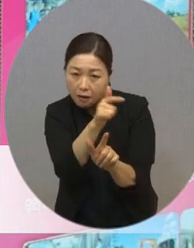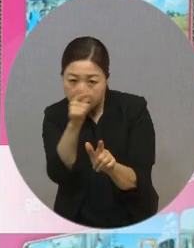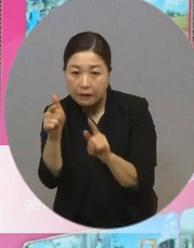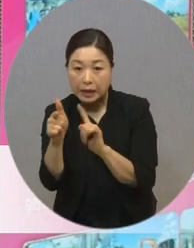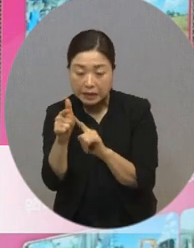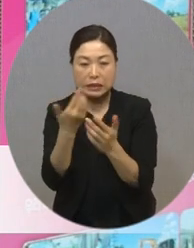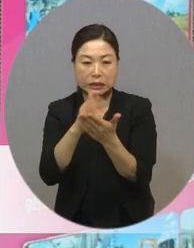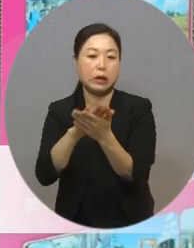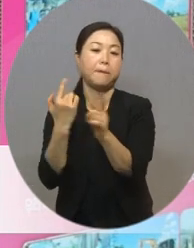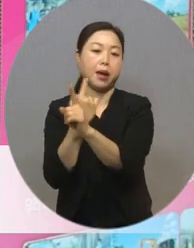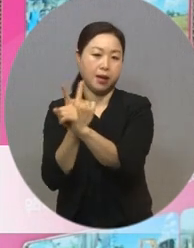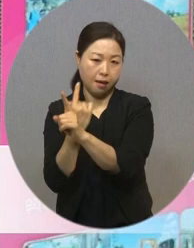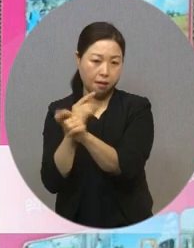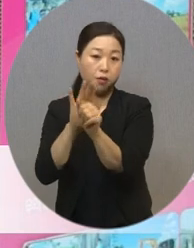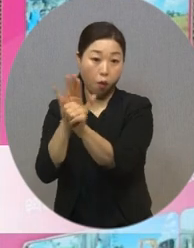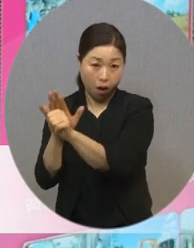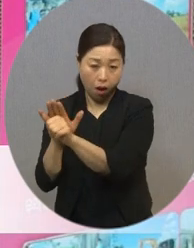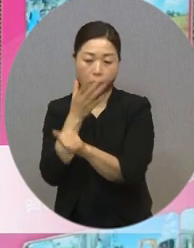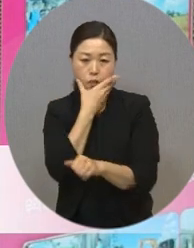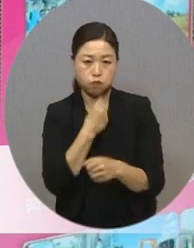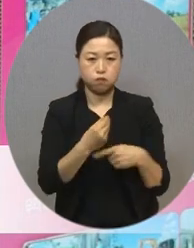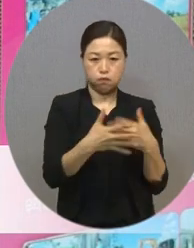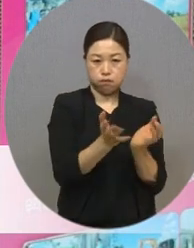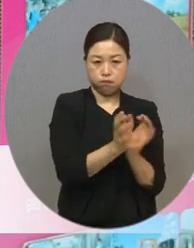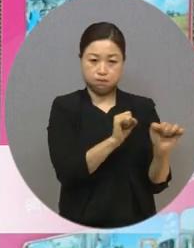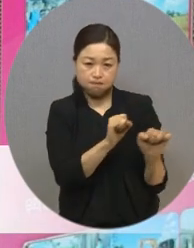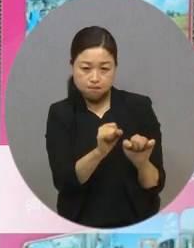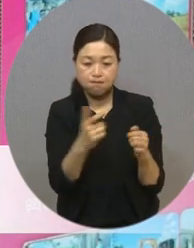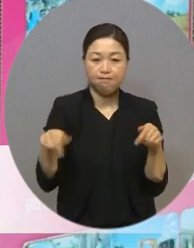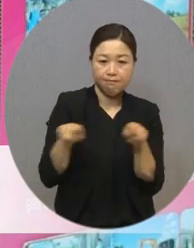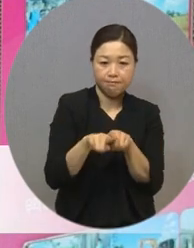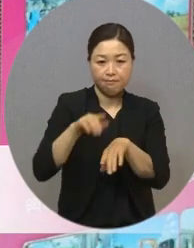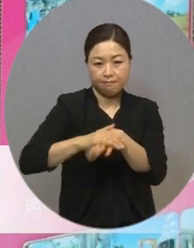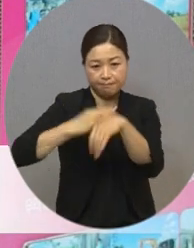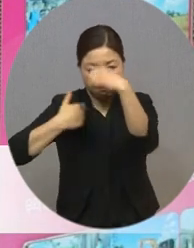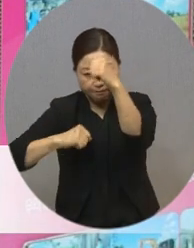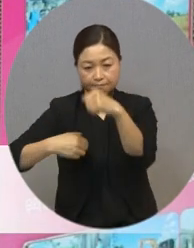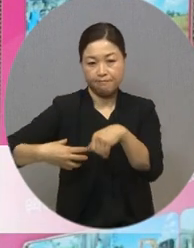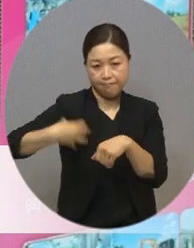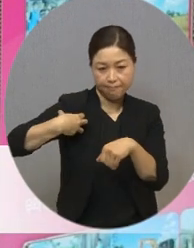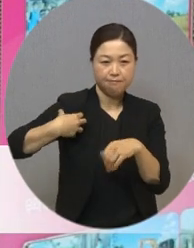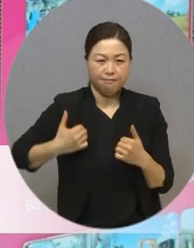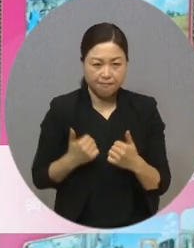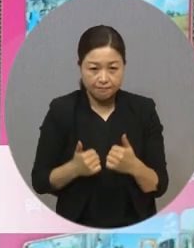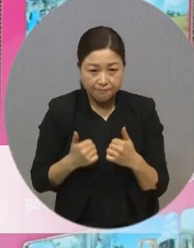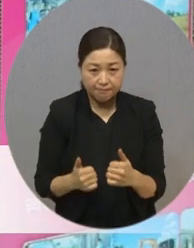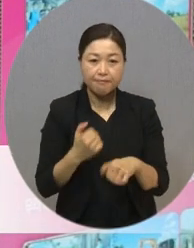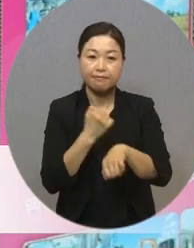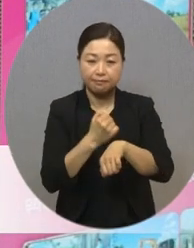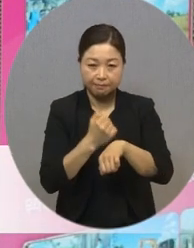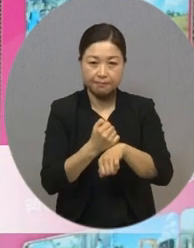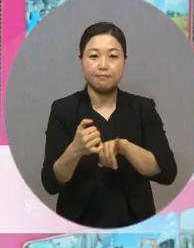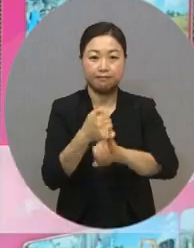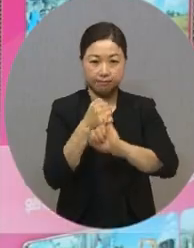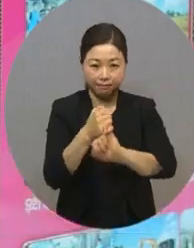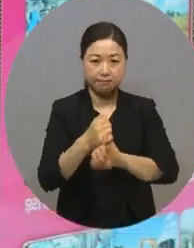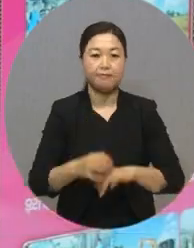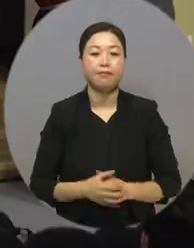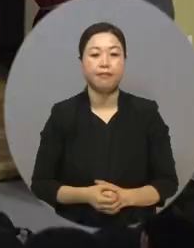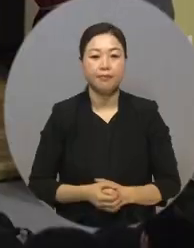시설도 개선하는 등 어 복지 기동 대원들과 함께 손과 발이되어 어 함께 하도록